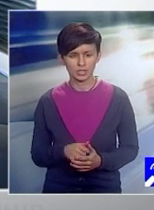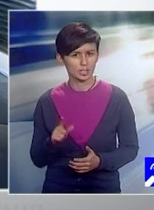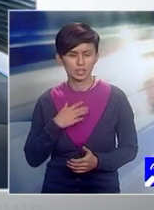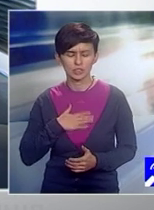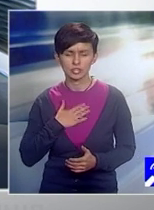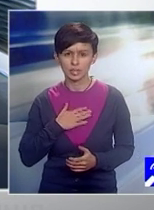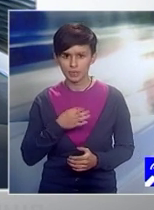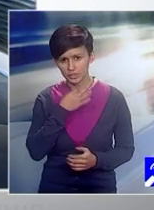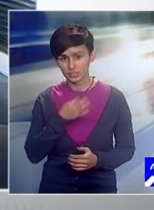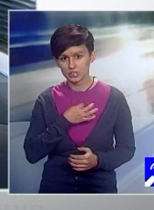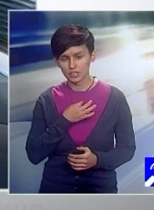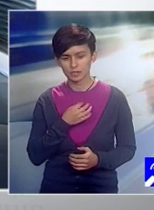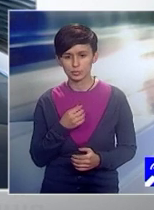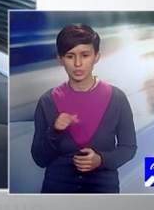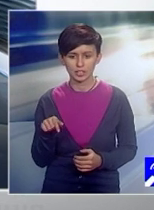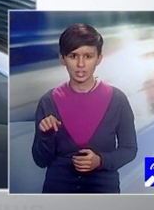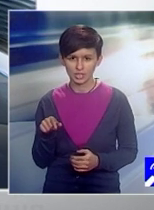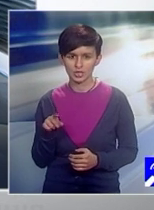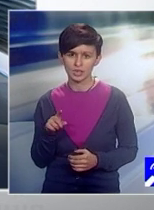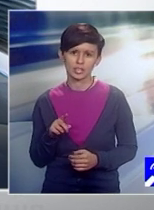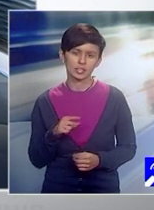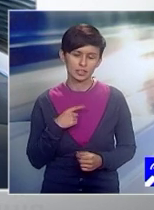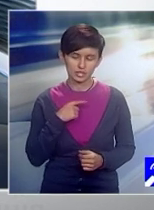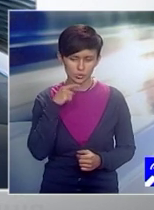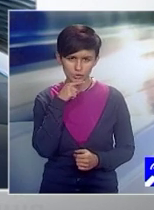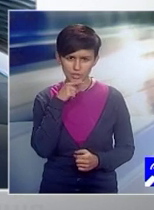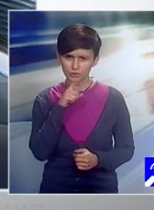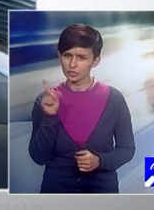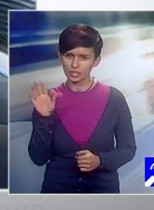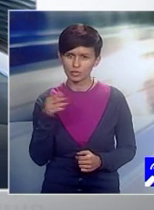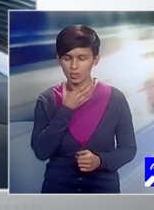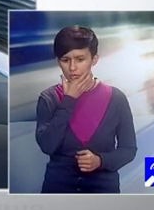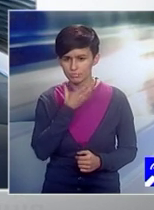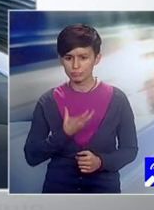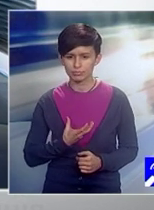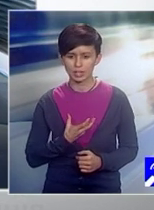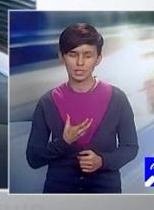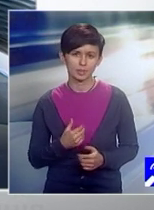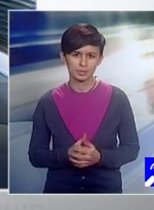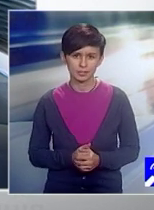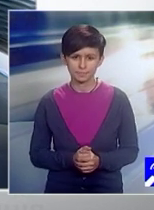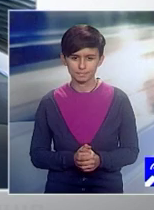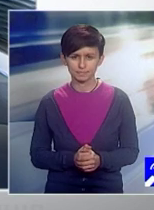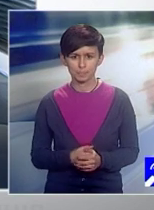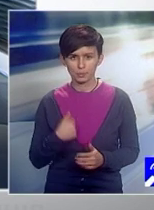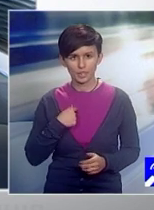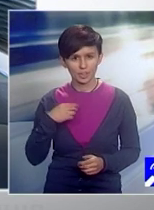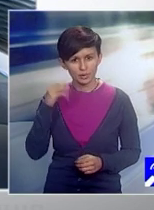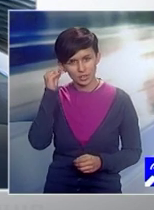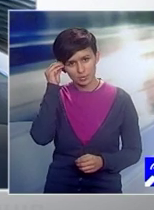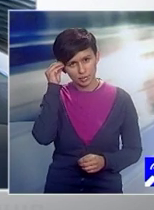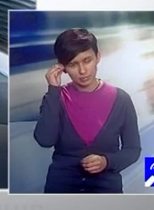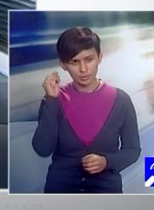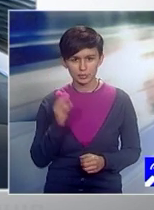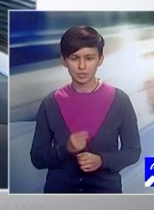rus lipovean? Păi tu nu vezi că eu nu am barbă așa, tu crezi că așa sunt ca un lipovean? M-am obișnuit pe urmă între timp, am